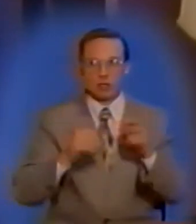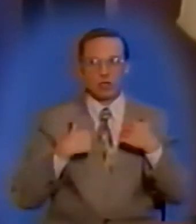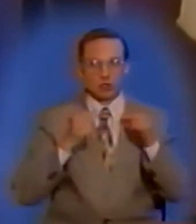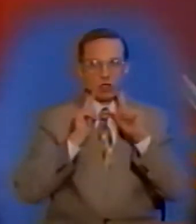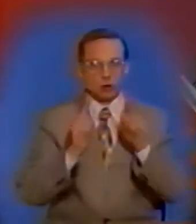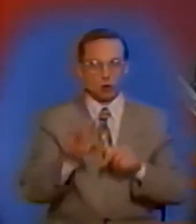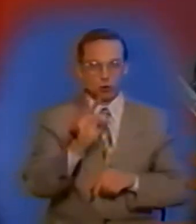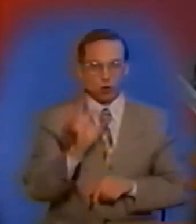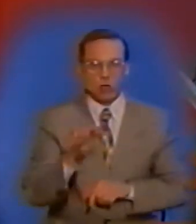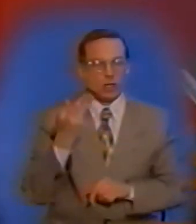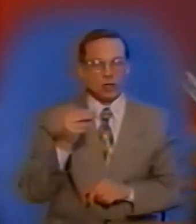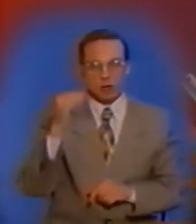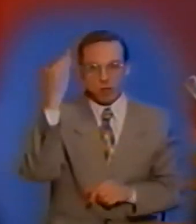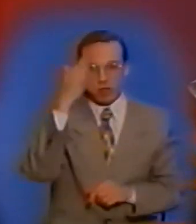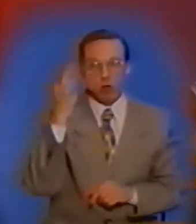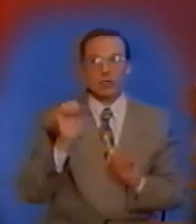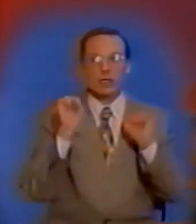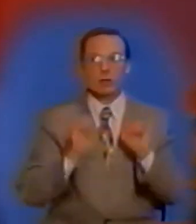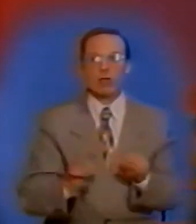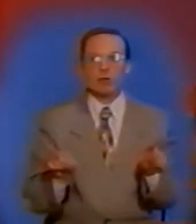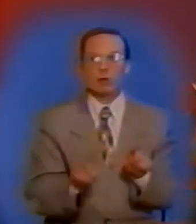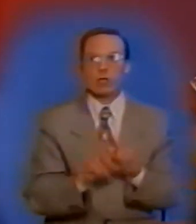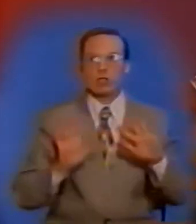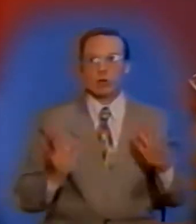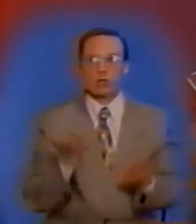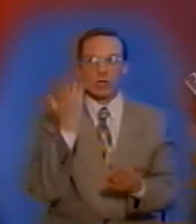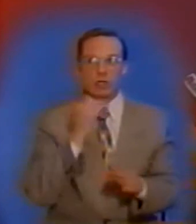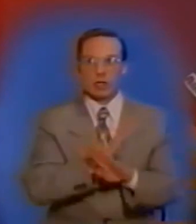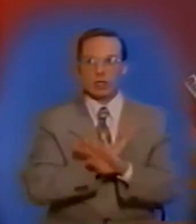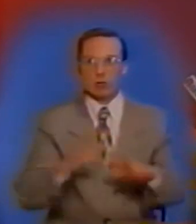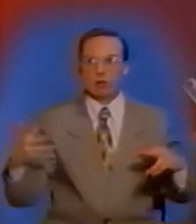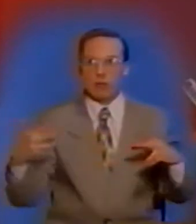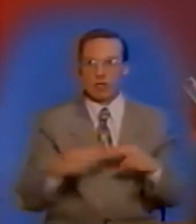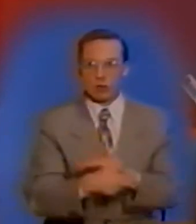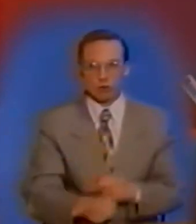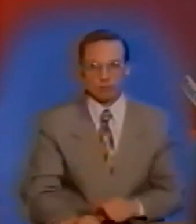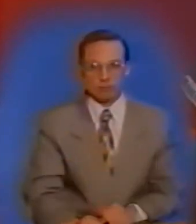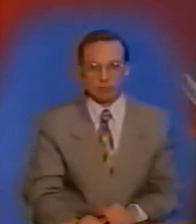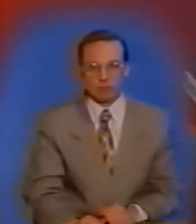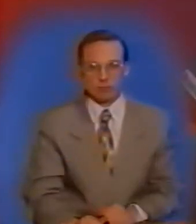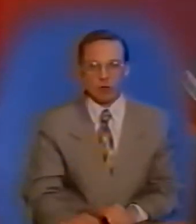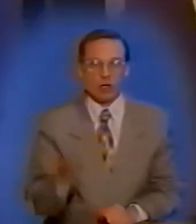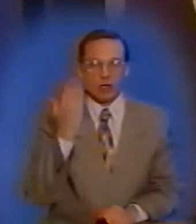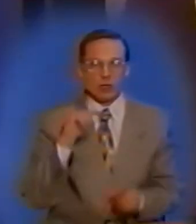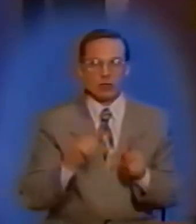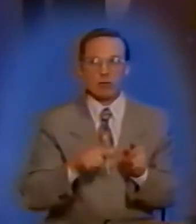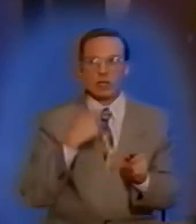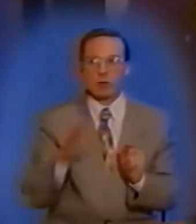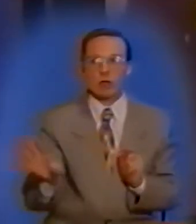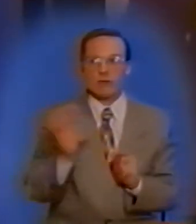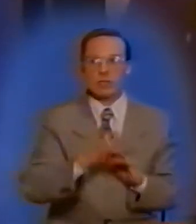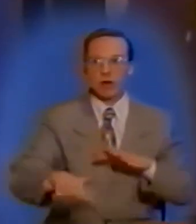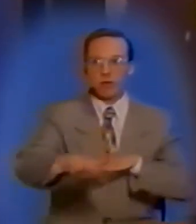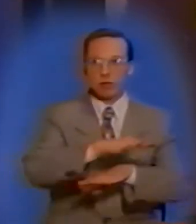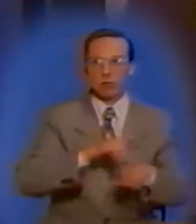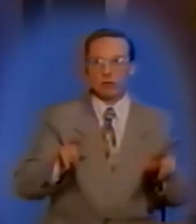to. Nemanau, kad įmanoma tokia situacija, kada nebus barjerų. Kada, taip sakant, visa visuomenė bus